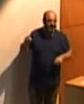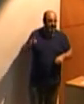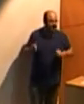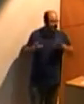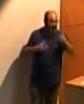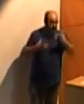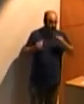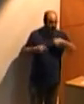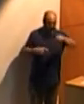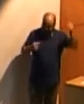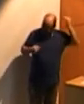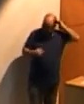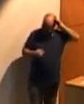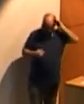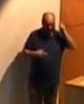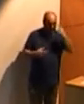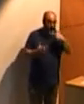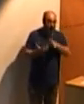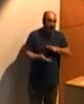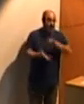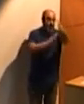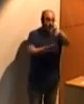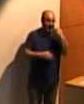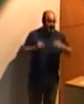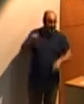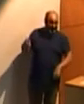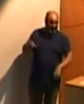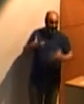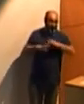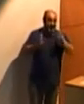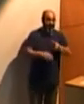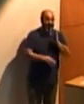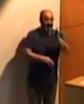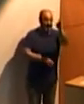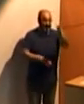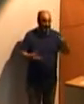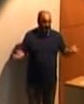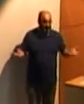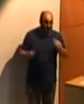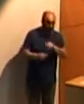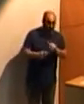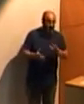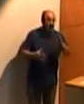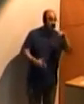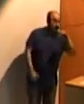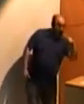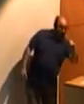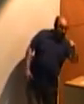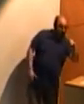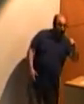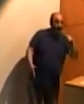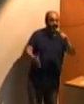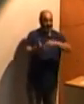la question de me semble-t-il de la transhumanité c'est finalement notre avenir est-il biotechnologique est ce que